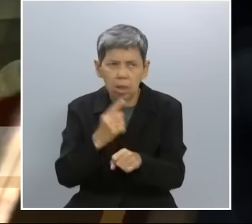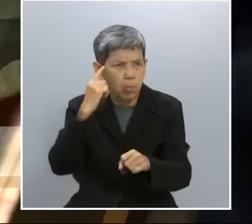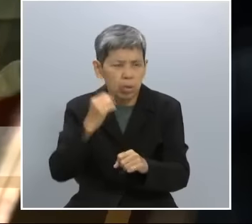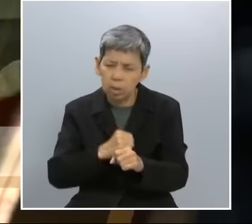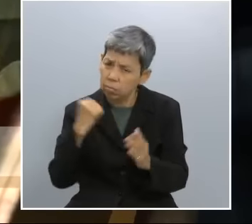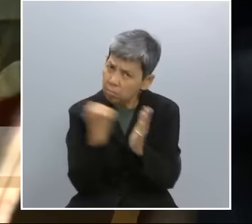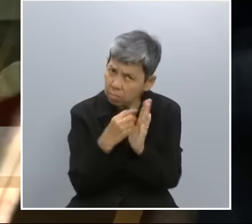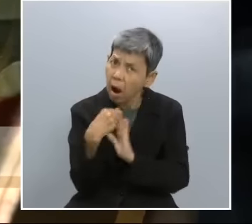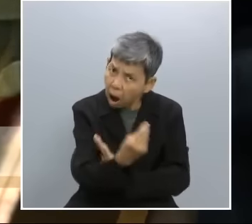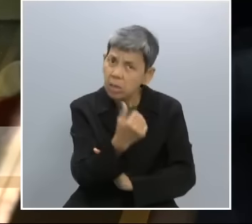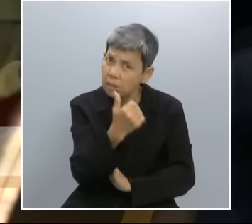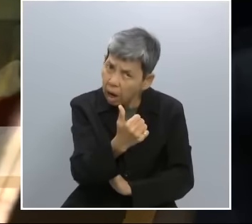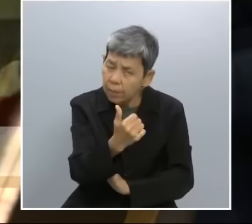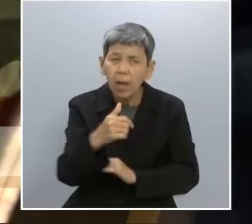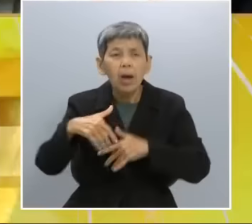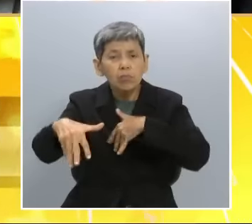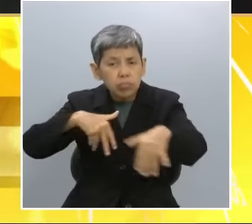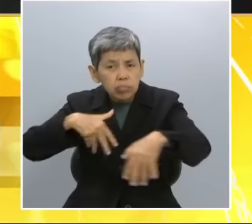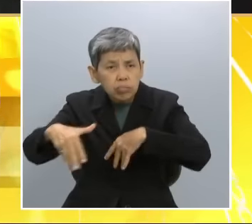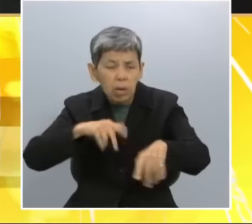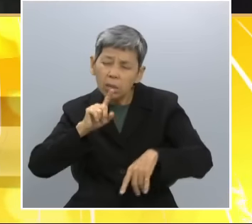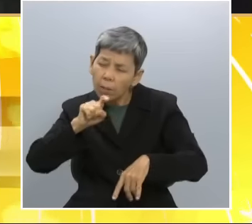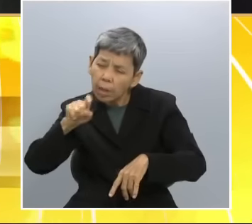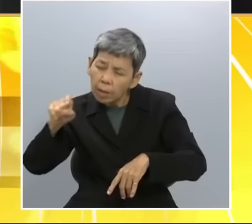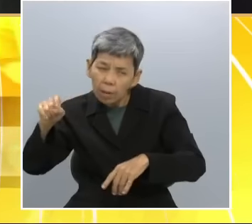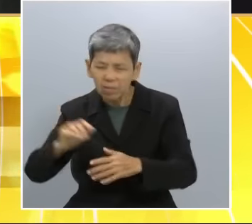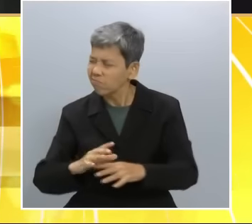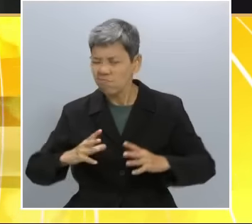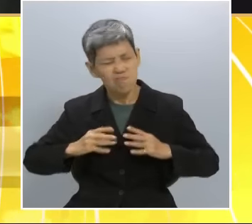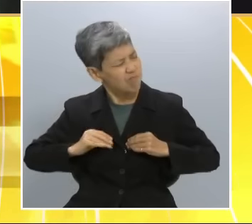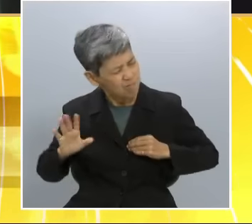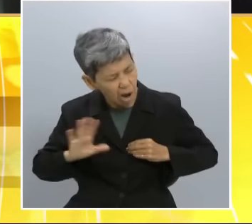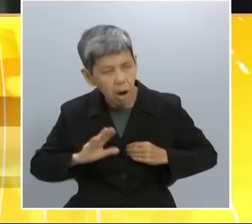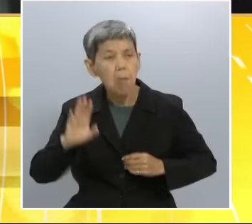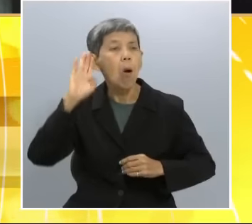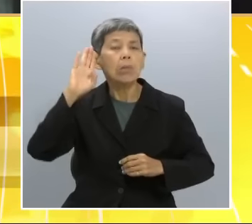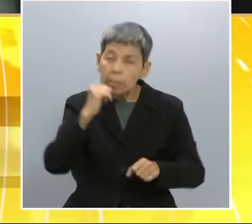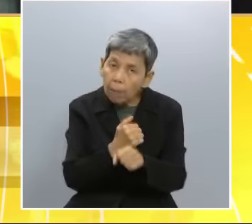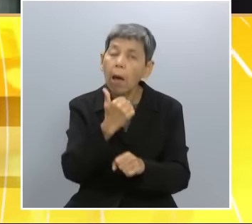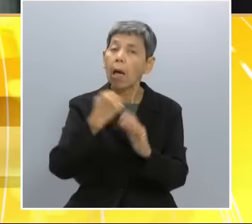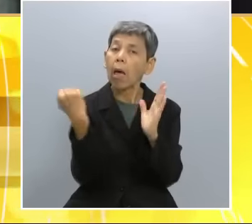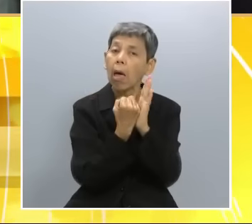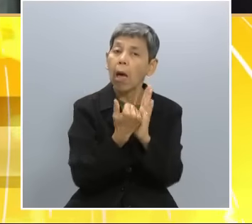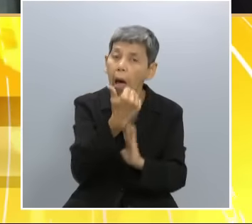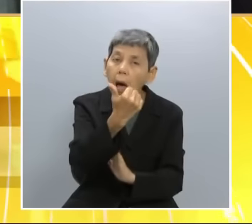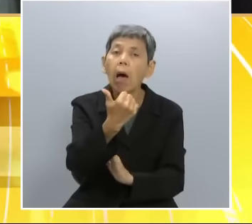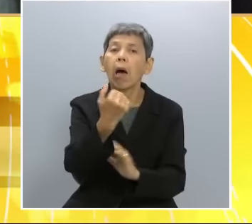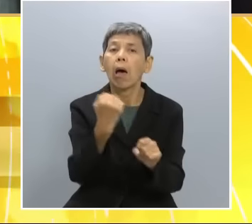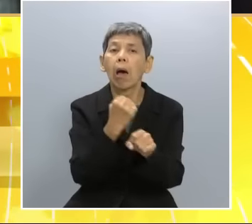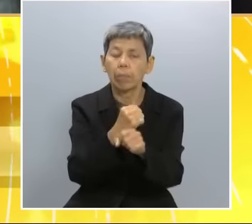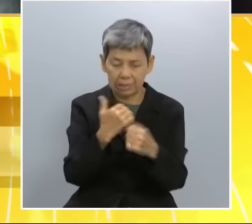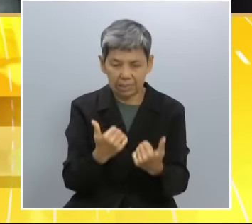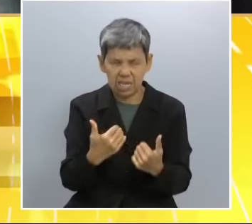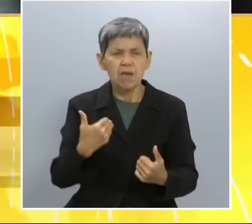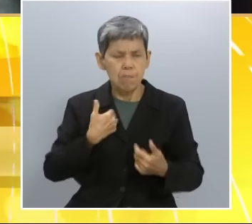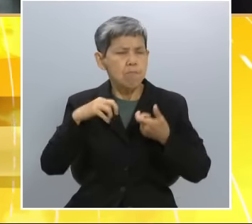ได้ยังไงทั้งที่ประชาพิจารณ์ชาวบ้าน 75% ไม่เห็นด้วยแต่บริษัทกลับได้ใบอนุญาตถูกต้องแล้วตอนนี้มี